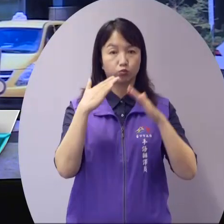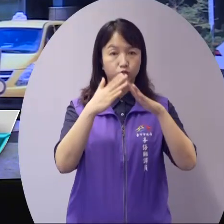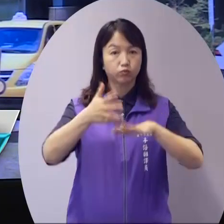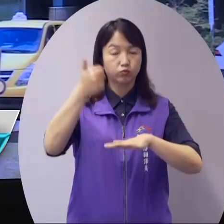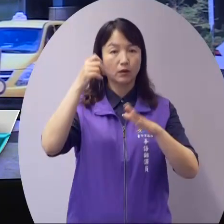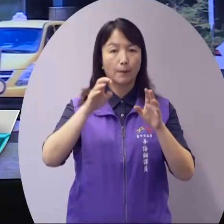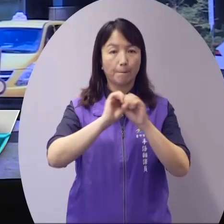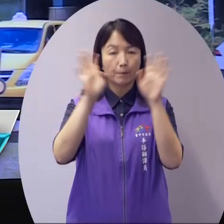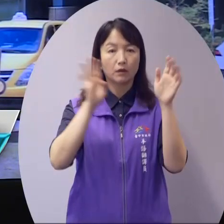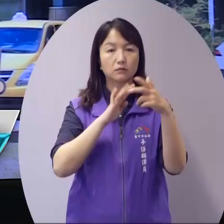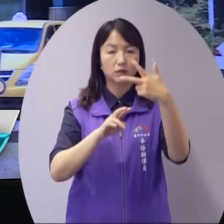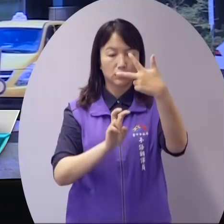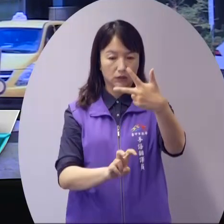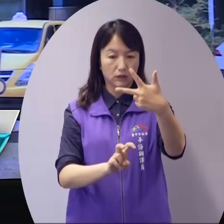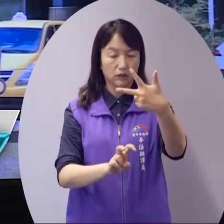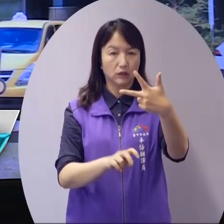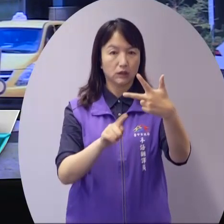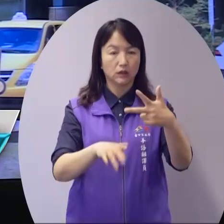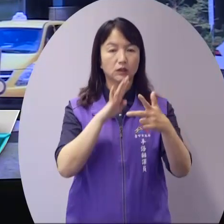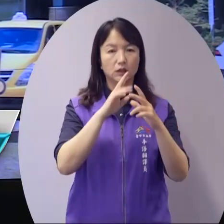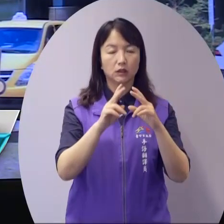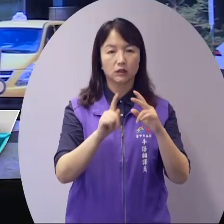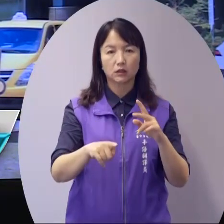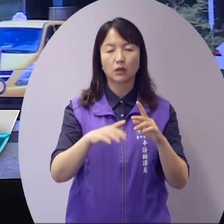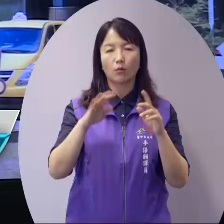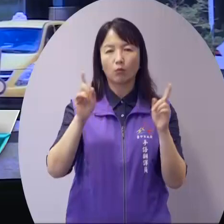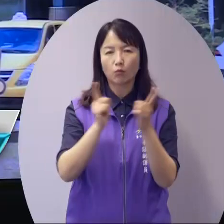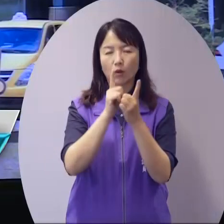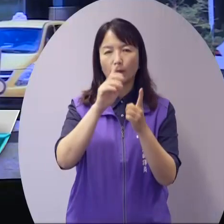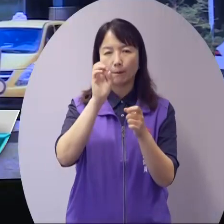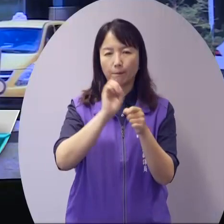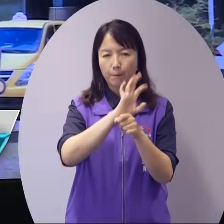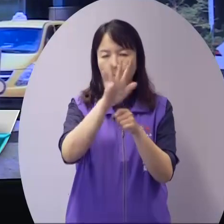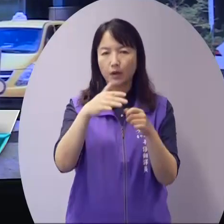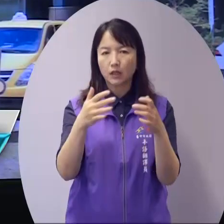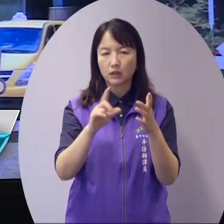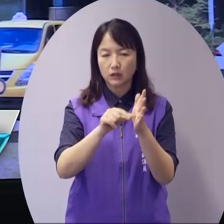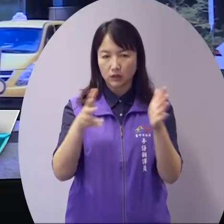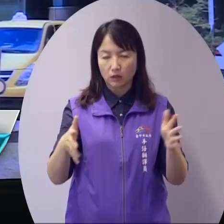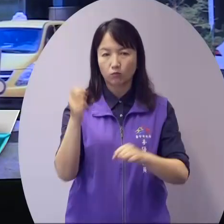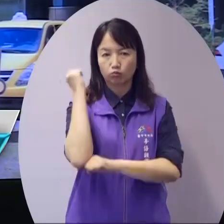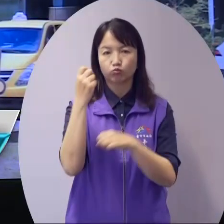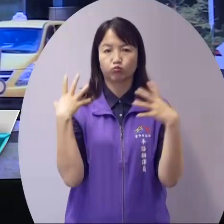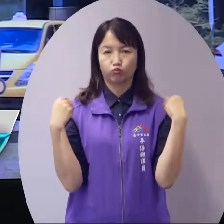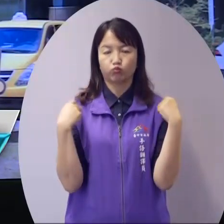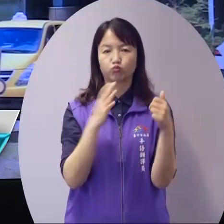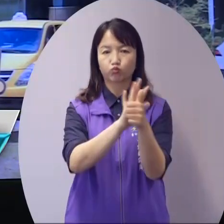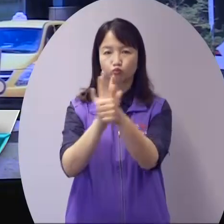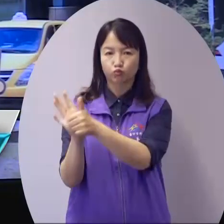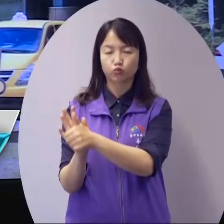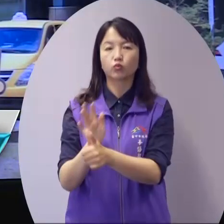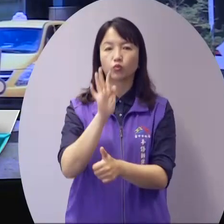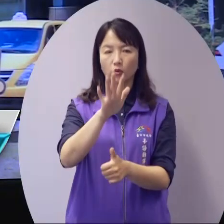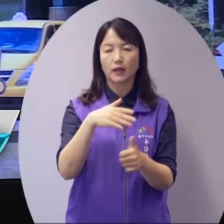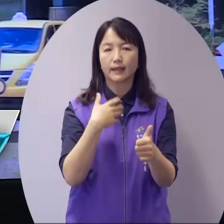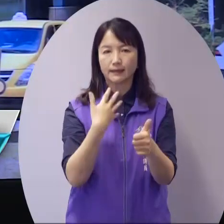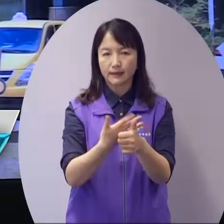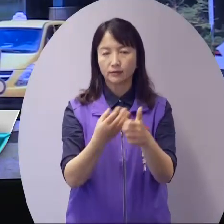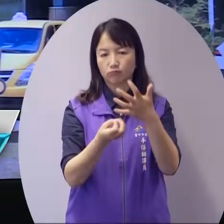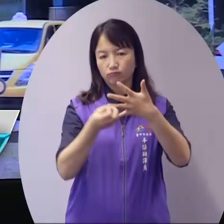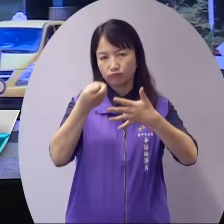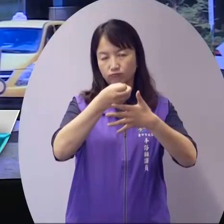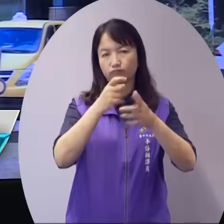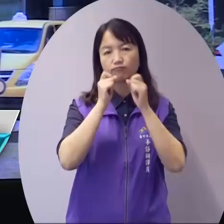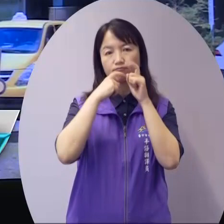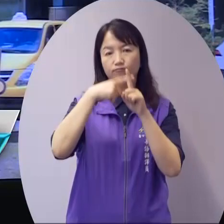天7月20号，虽然疫情期间，但市政建设是不中断的，服务提供一定是更升级。所